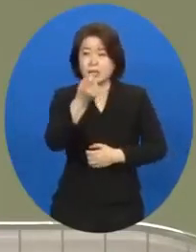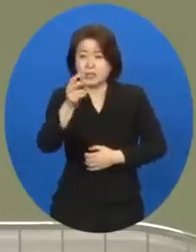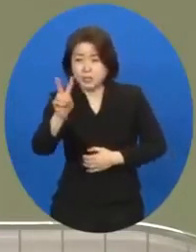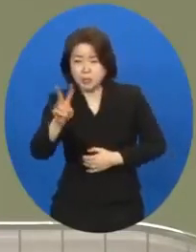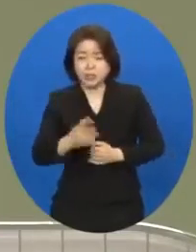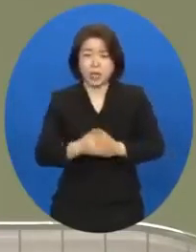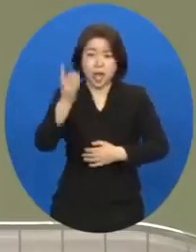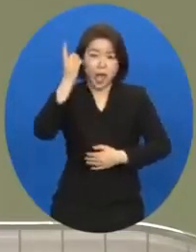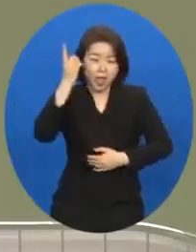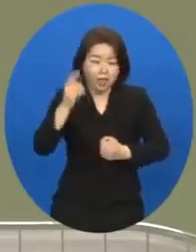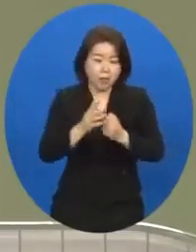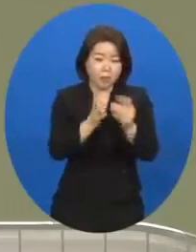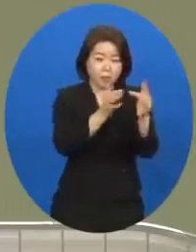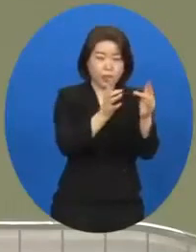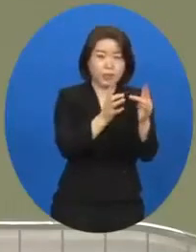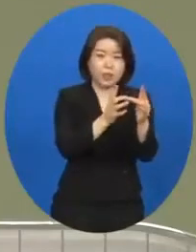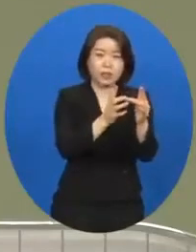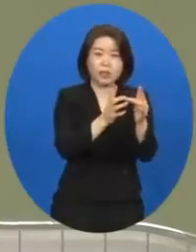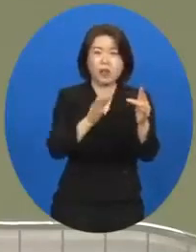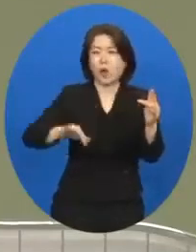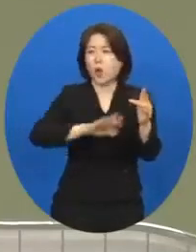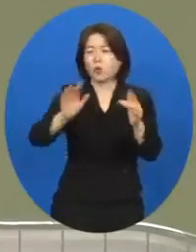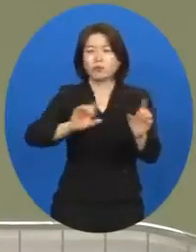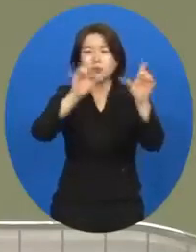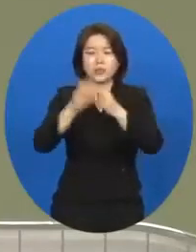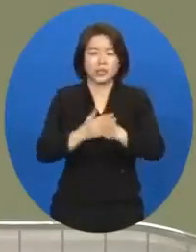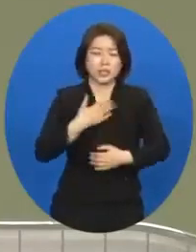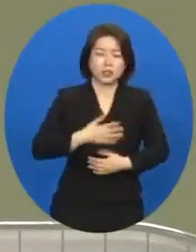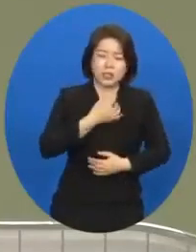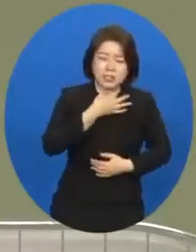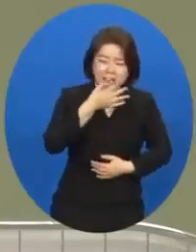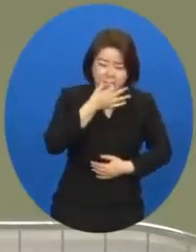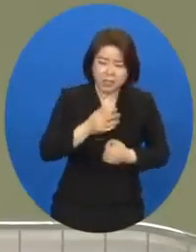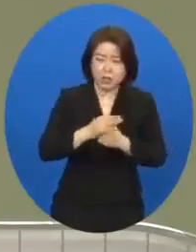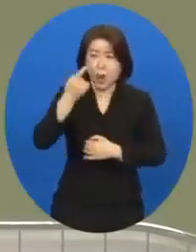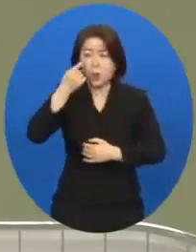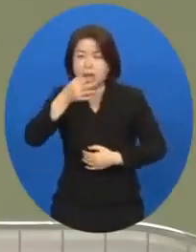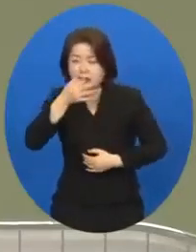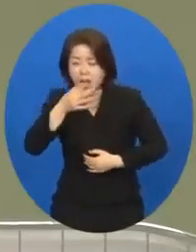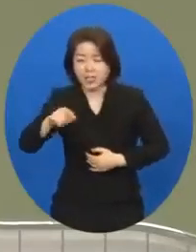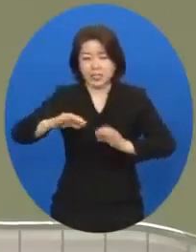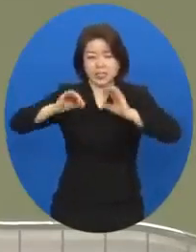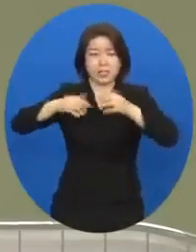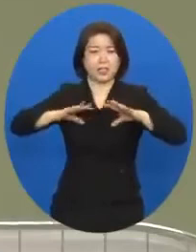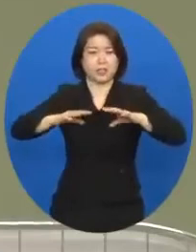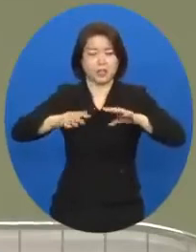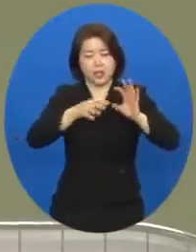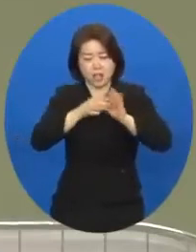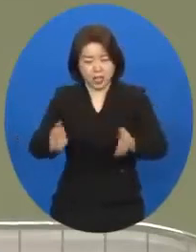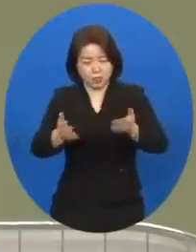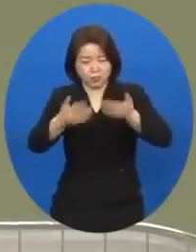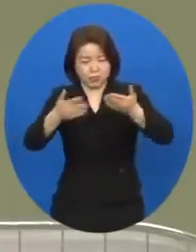휴대폰, 인터넷이 우리 안에 육신의 정욕과 안목의 정욕과 이생의 자랑을 끊임없이